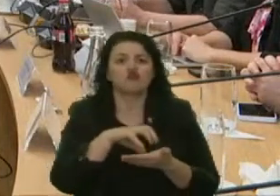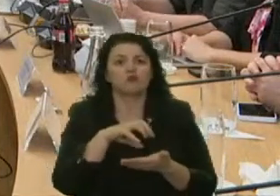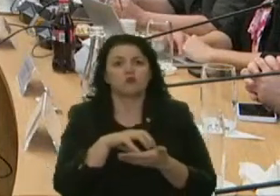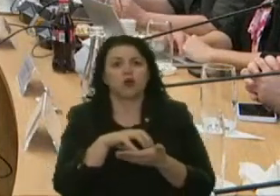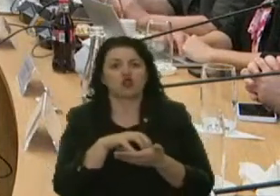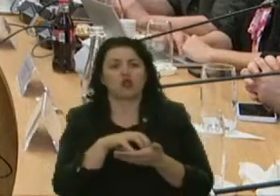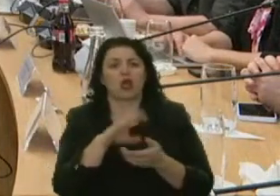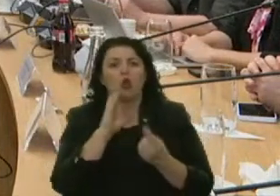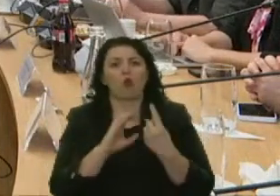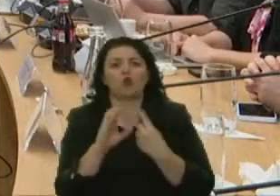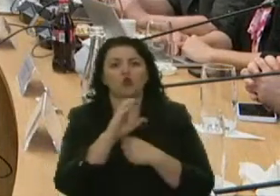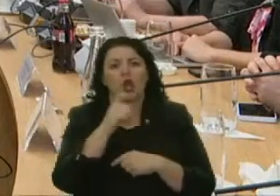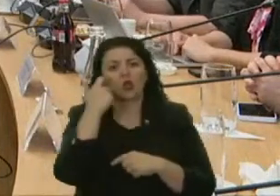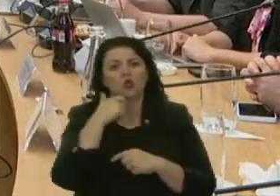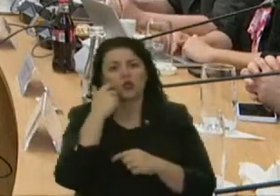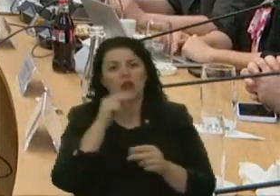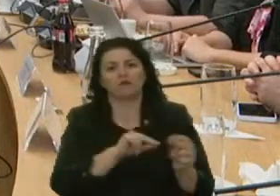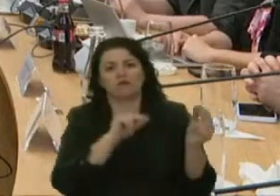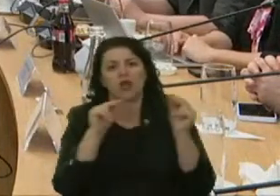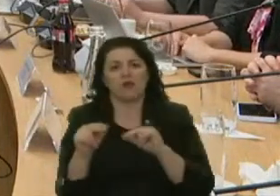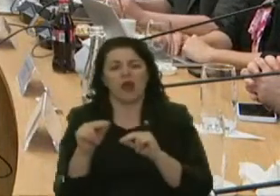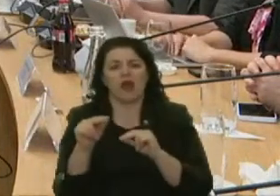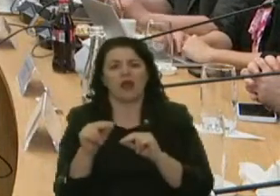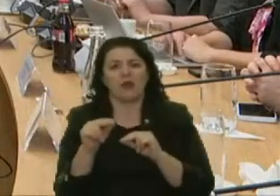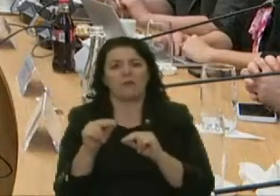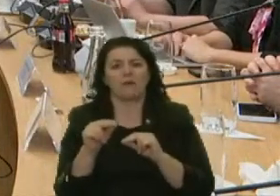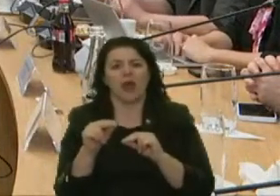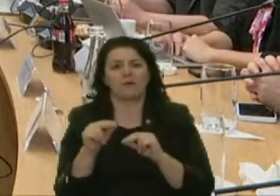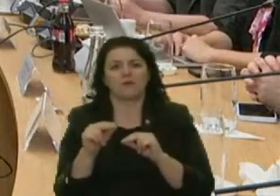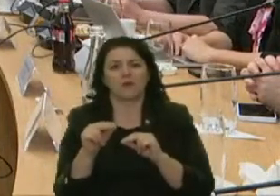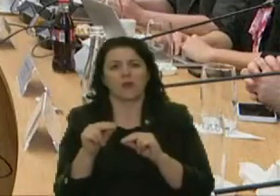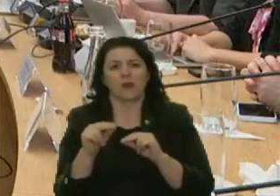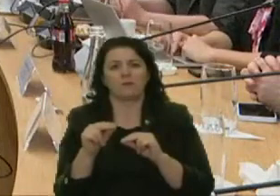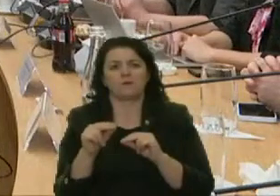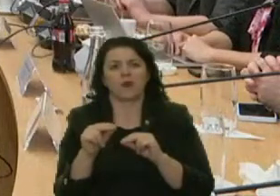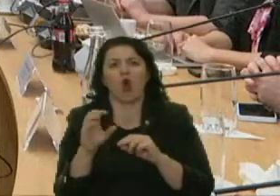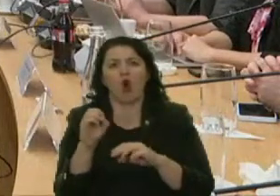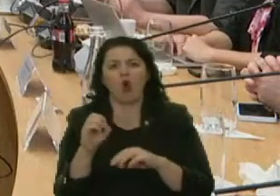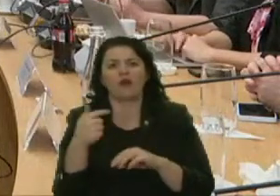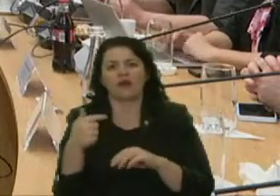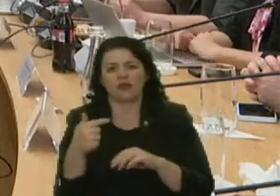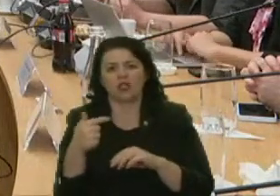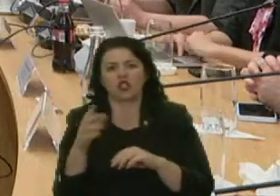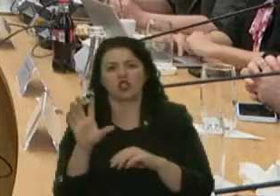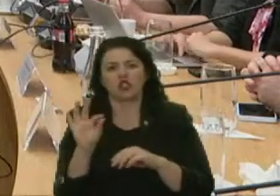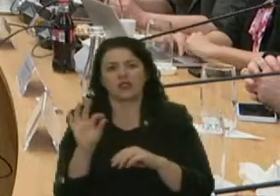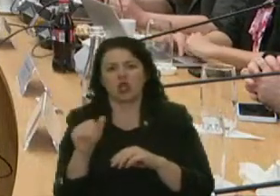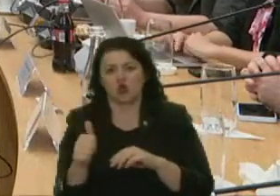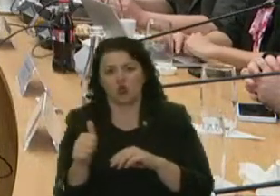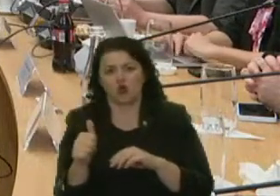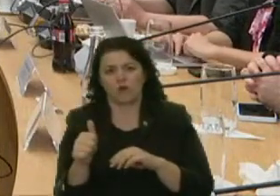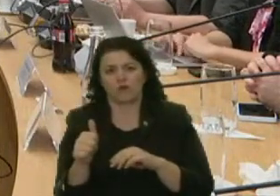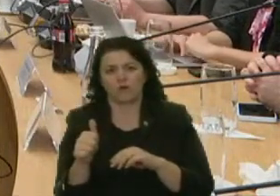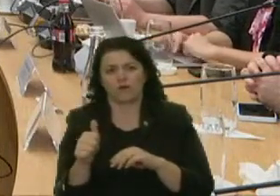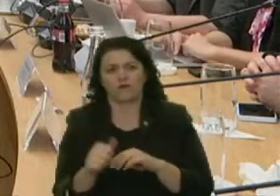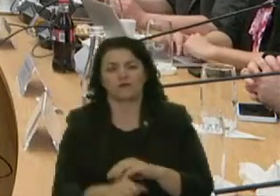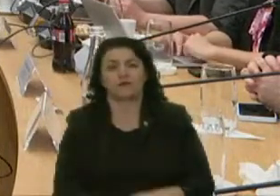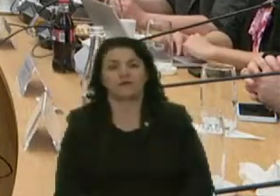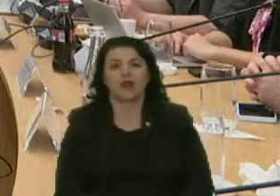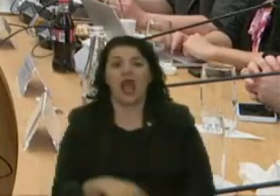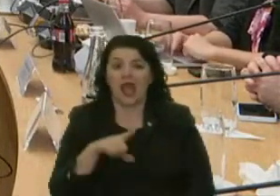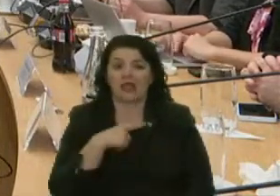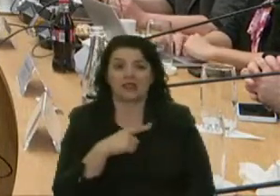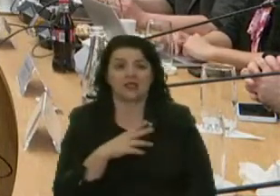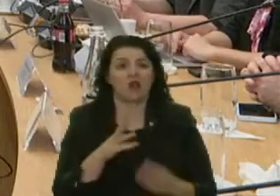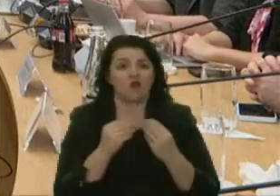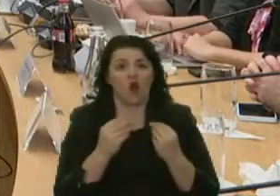care să se treacă de la Legea 350 pe pe og 51 ă există